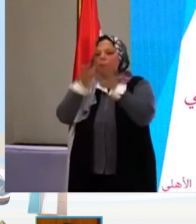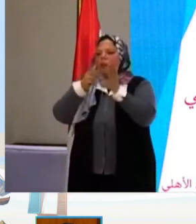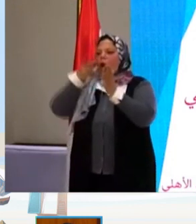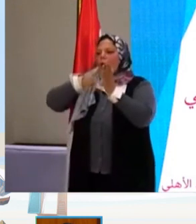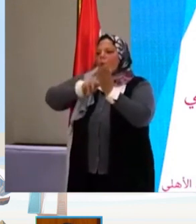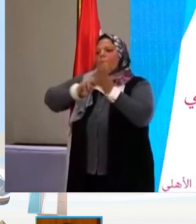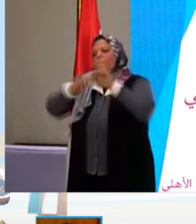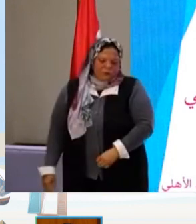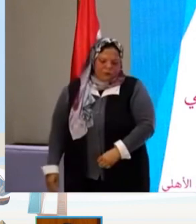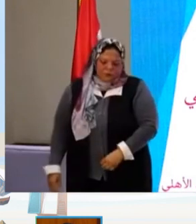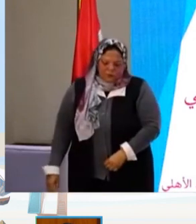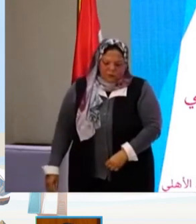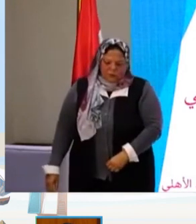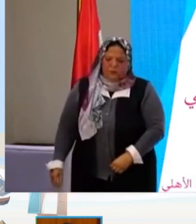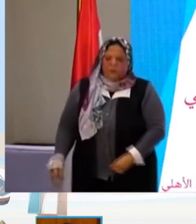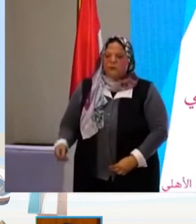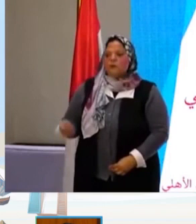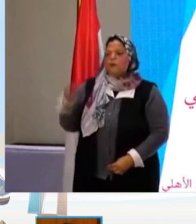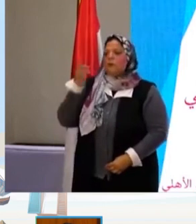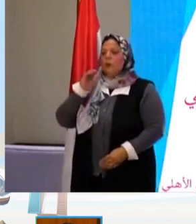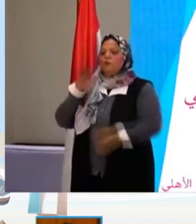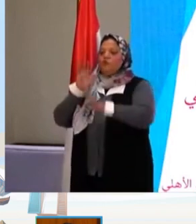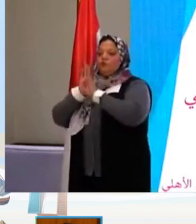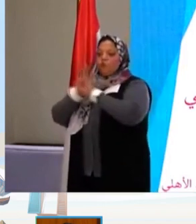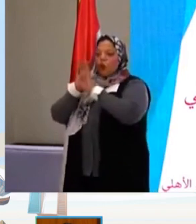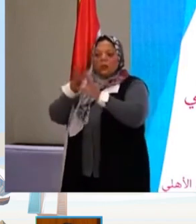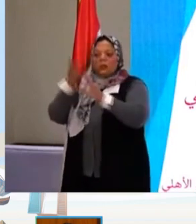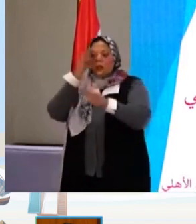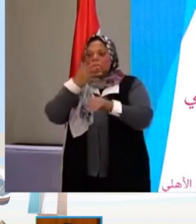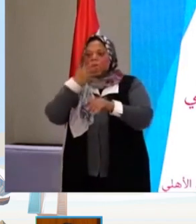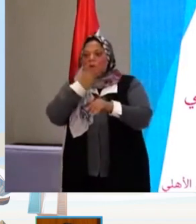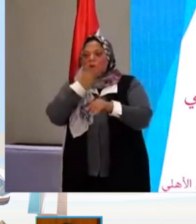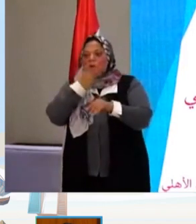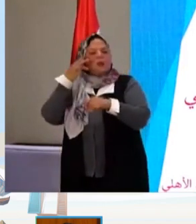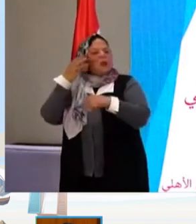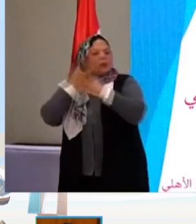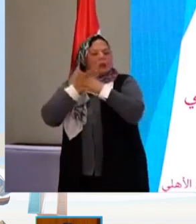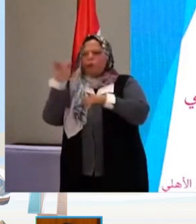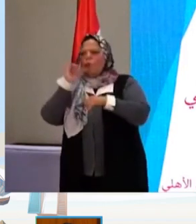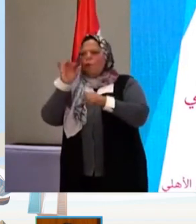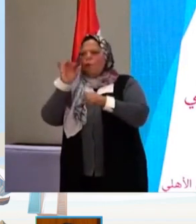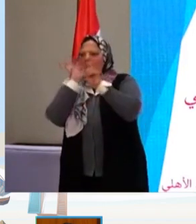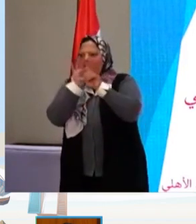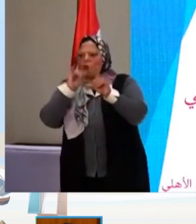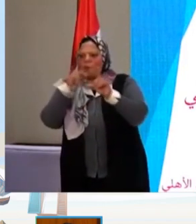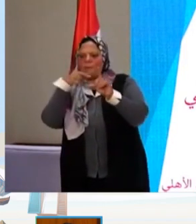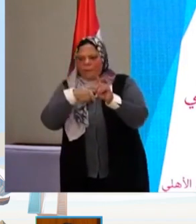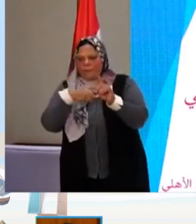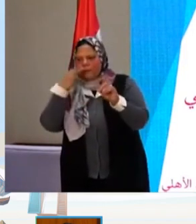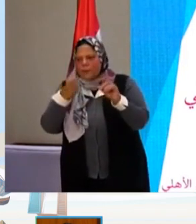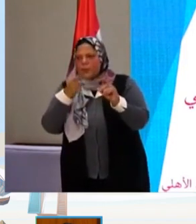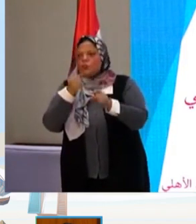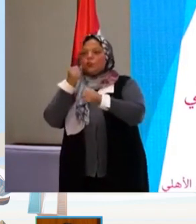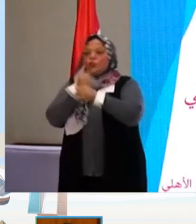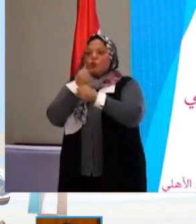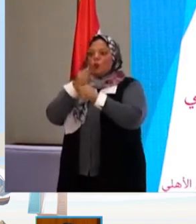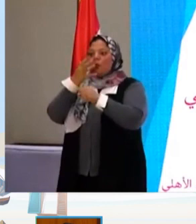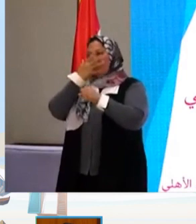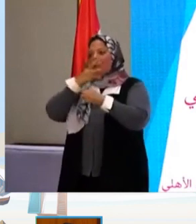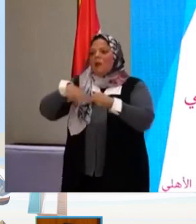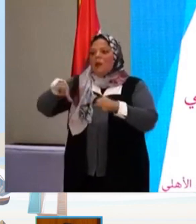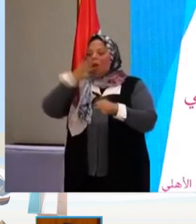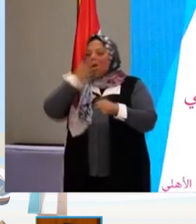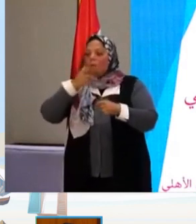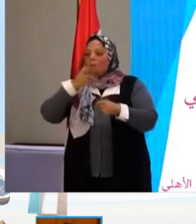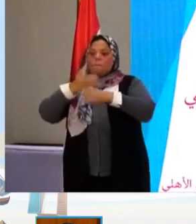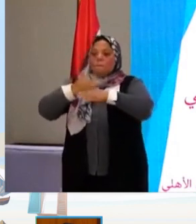يعني دعت الى تعديل تشريعي فيما يخص مد المهله ومهره اخرى، وعرضت مشروع تعديل على مجلس الوزراء، ومجلس